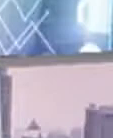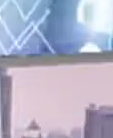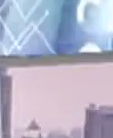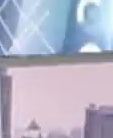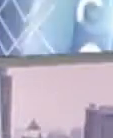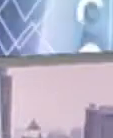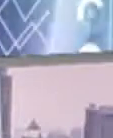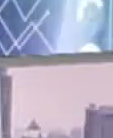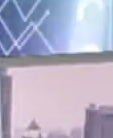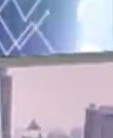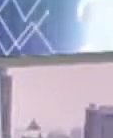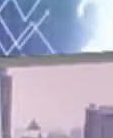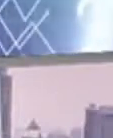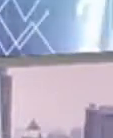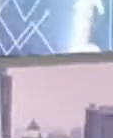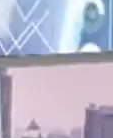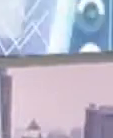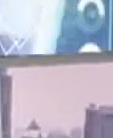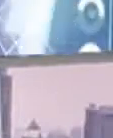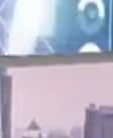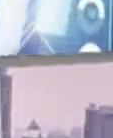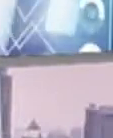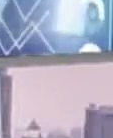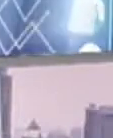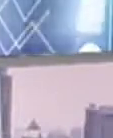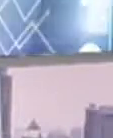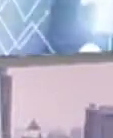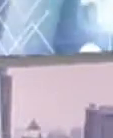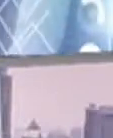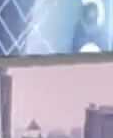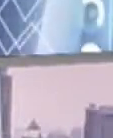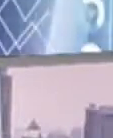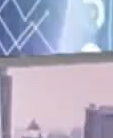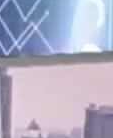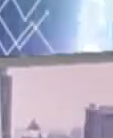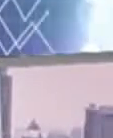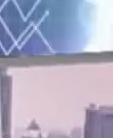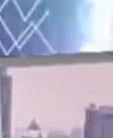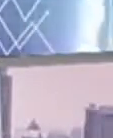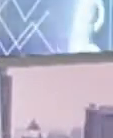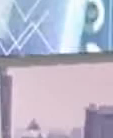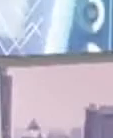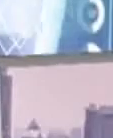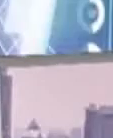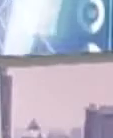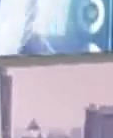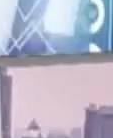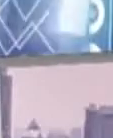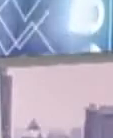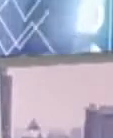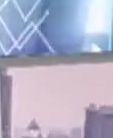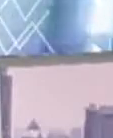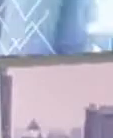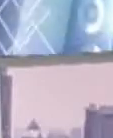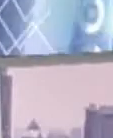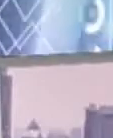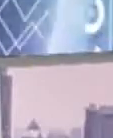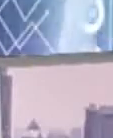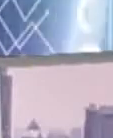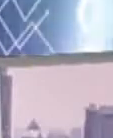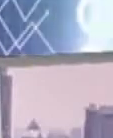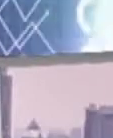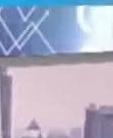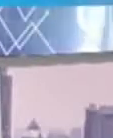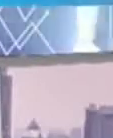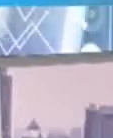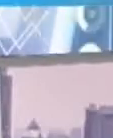นที่ชะลอตัวหลังมีการเปิดเผยดัชนี PMI ภาคการผลิตในเดือนสิงหาคมนะคะที่ร่วงแตะระดับต่ำสุดใน